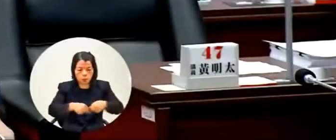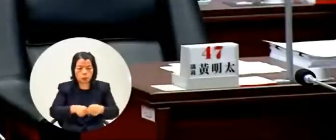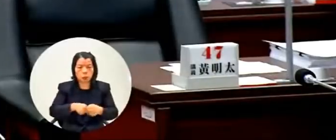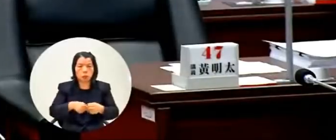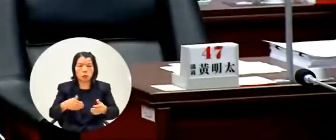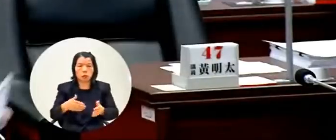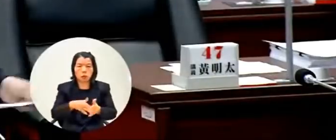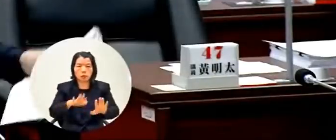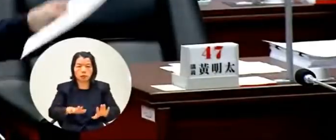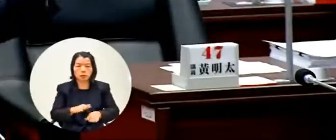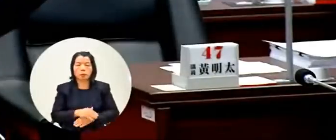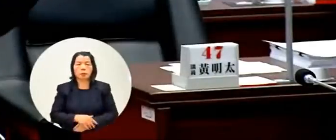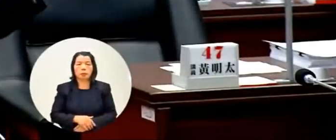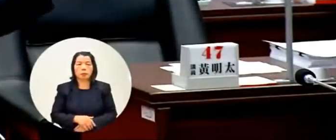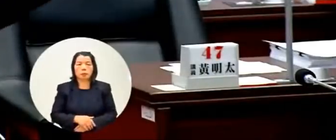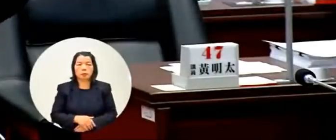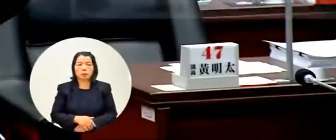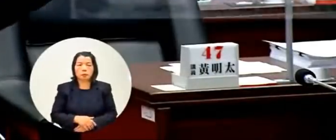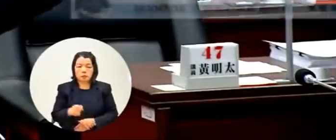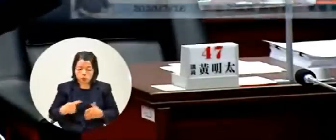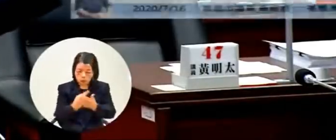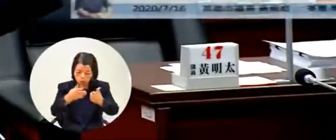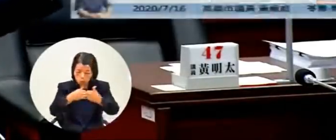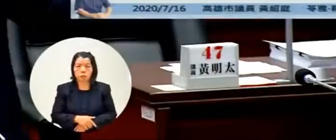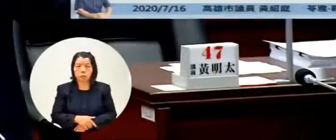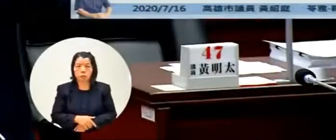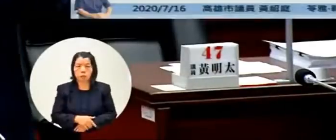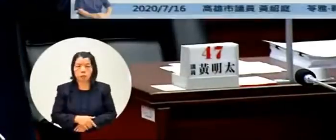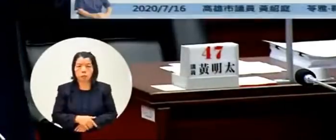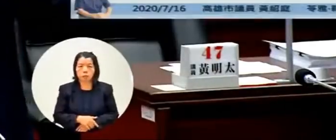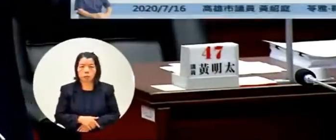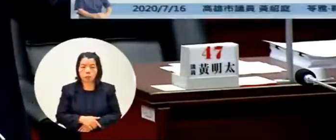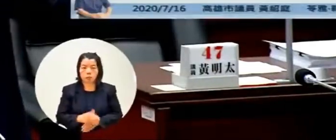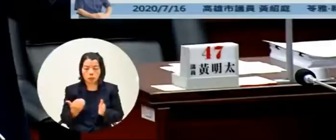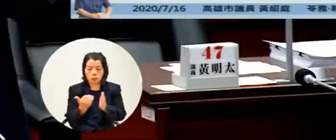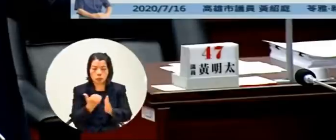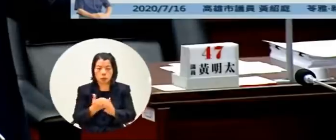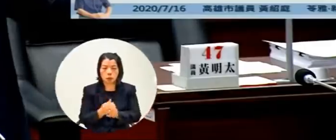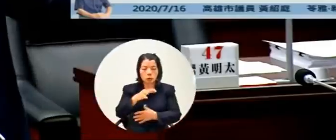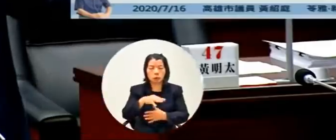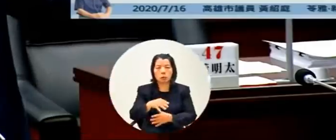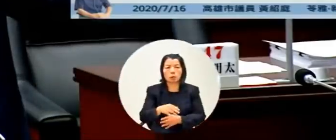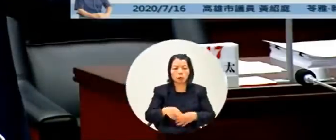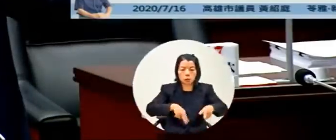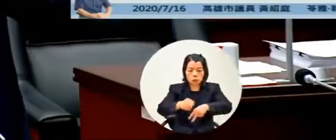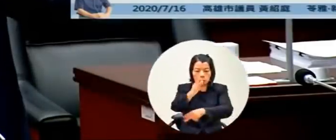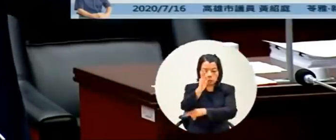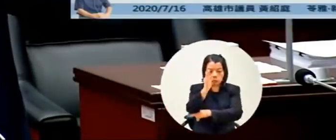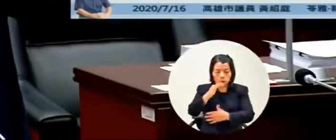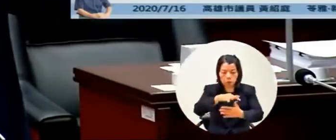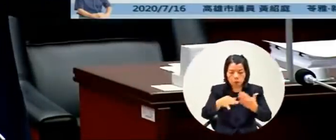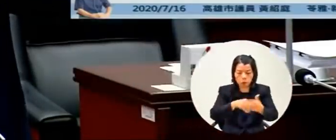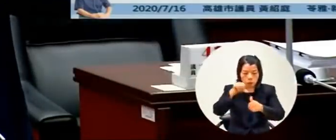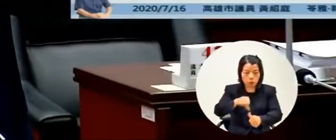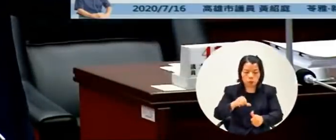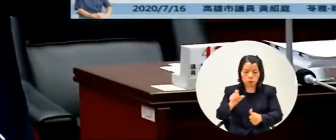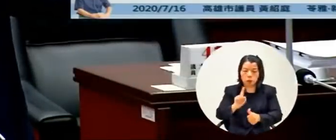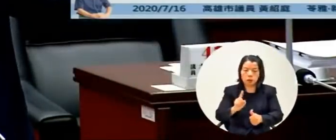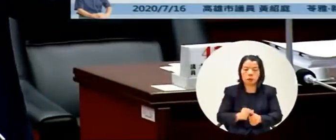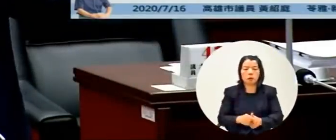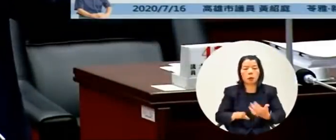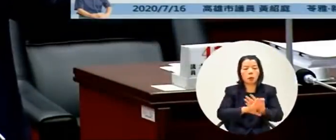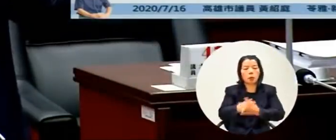长你先请坐、哦、你只提到所谓行政程序的不良接触，我先问一下局长，你有没有看过这一